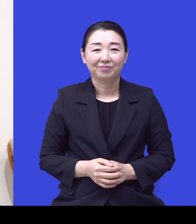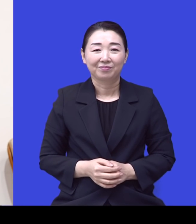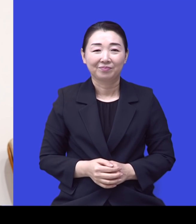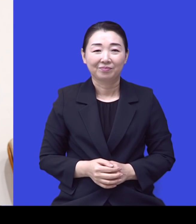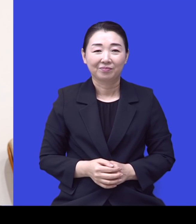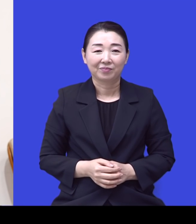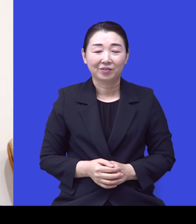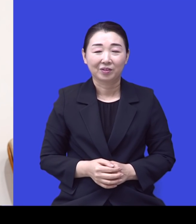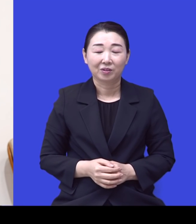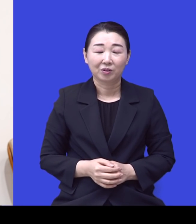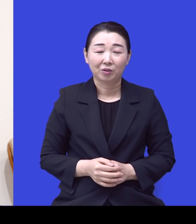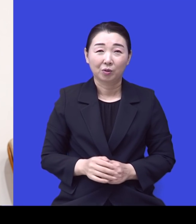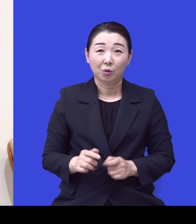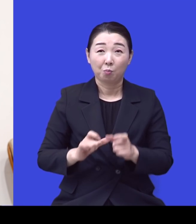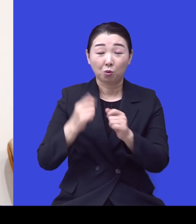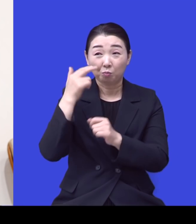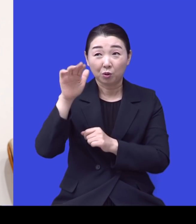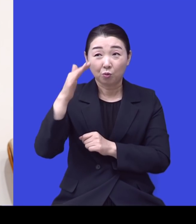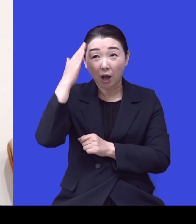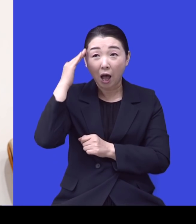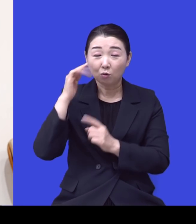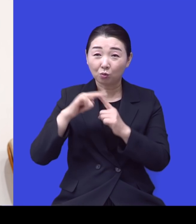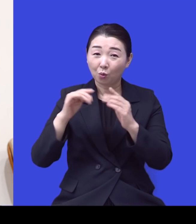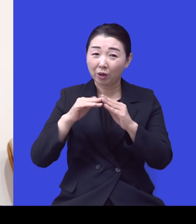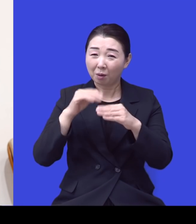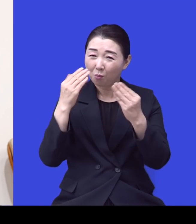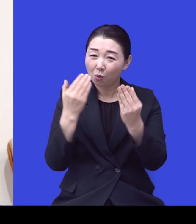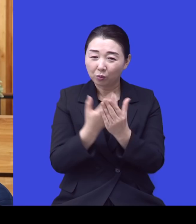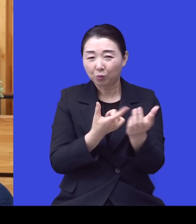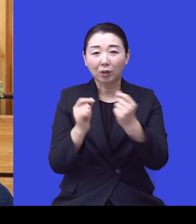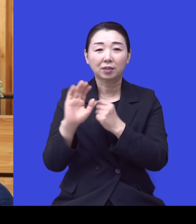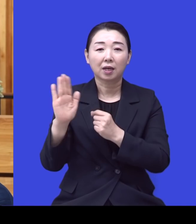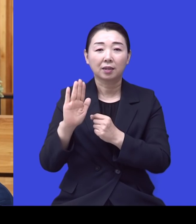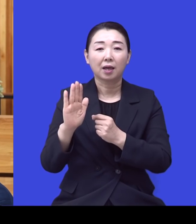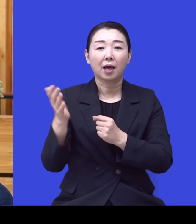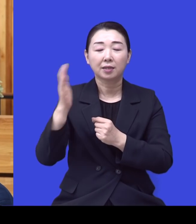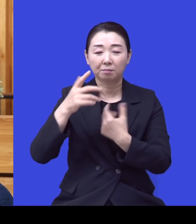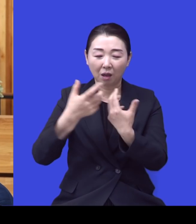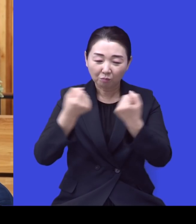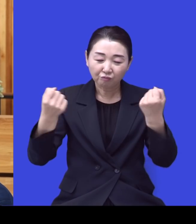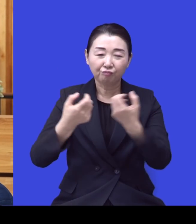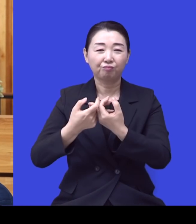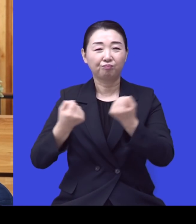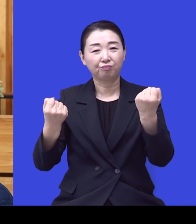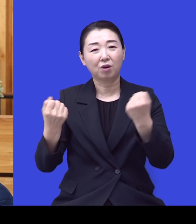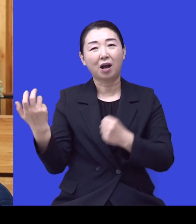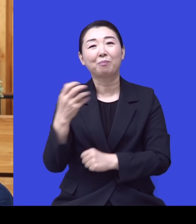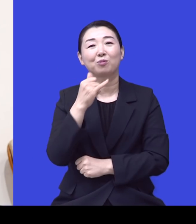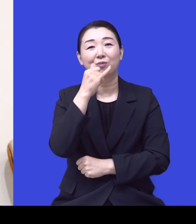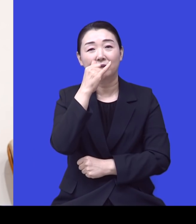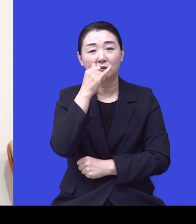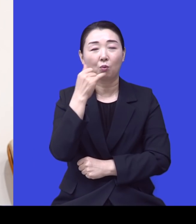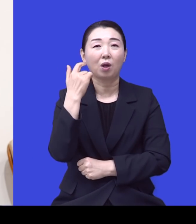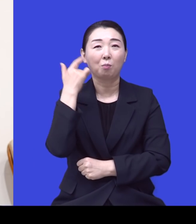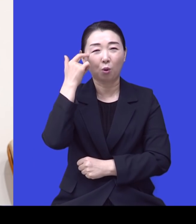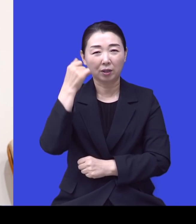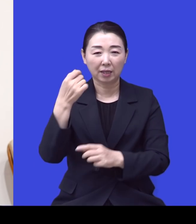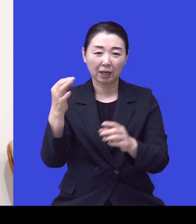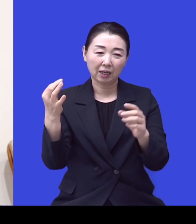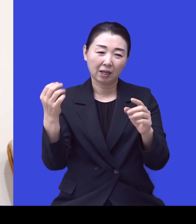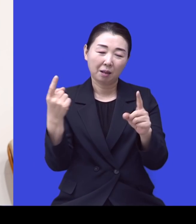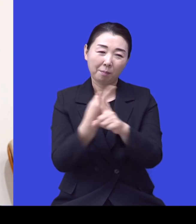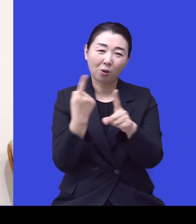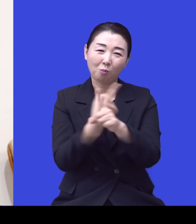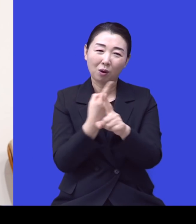이민교회가 다 그런 건 아니지만 그 교회도 너무 분열과 아픔이 있었어요. 네. 목사님들이 자주 바뀌게 되고 네. 교회 안에서